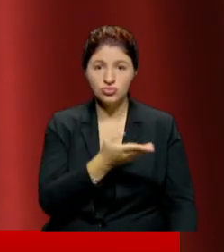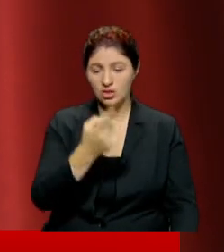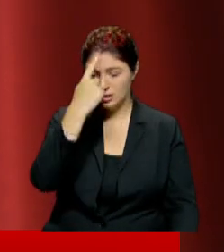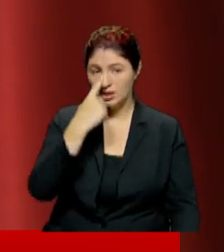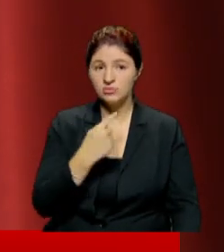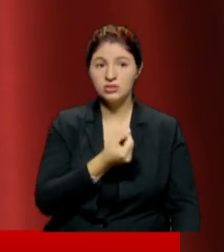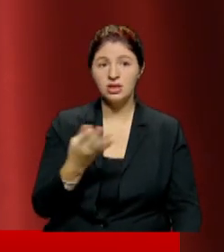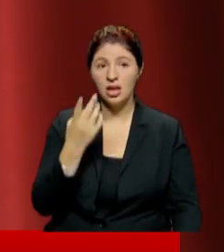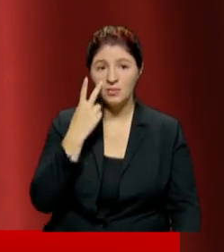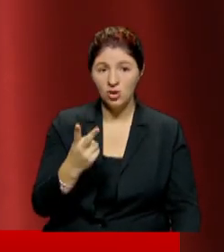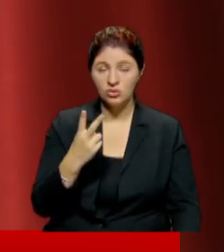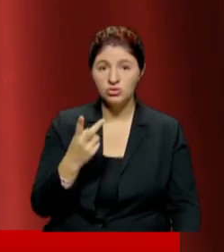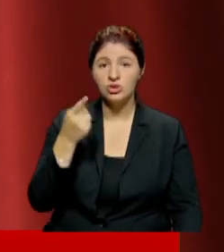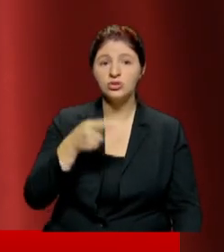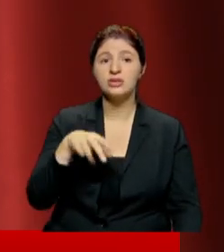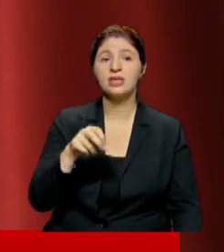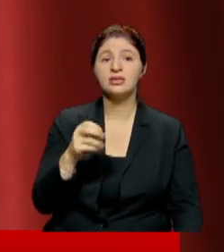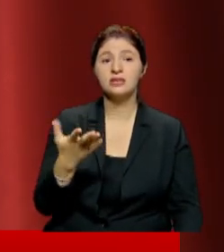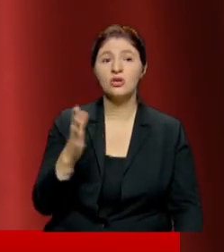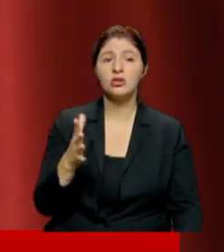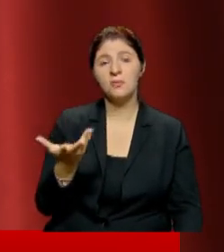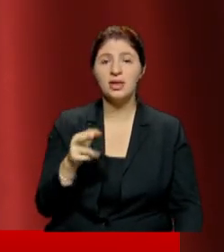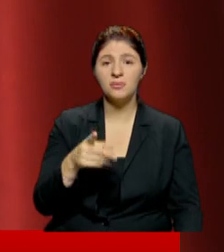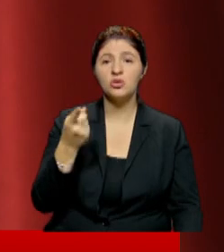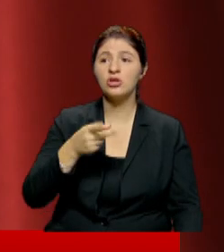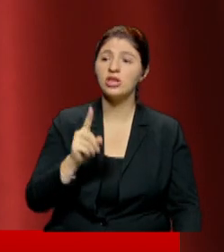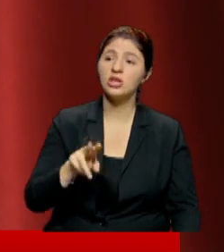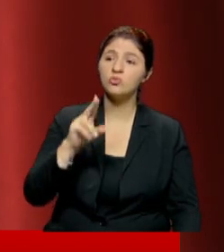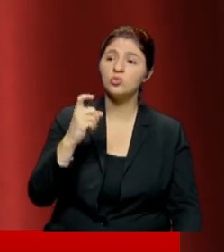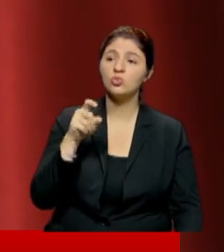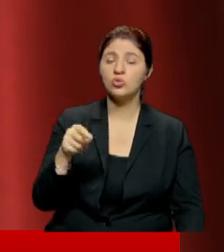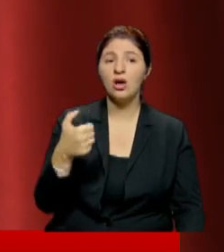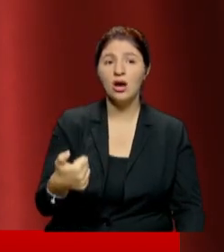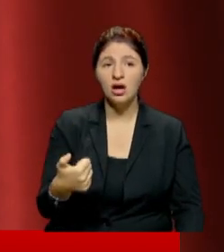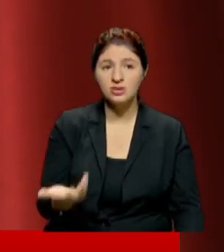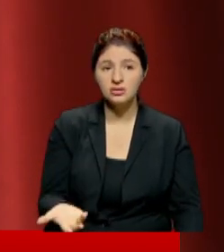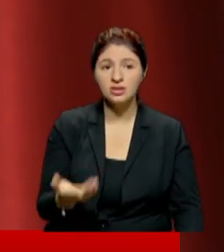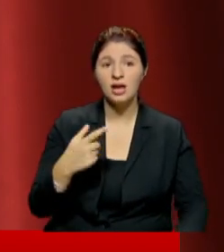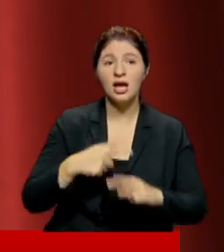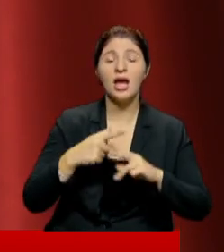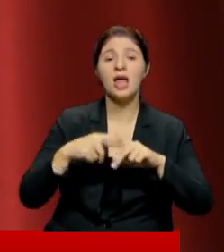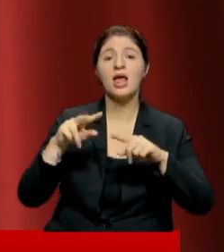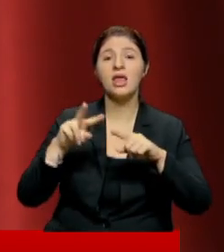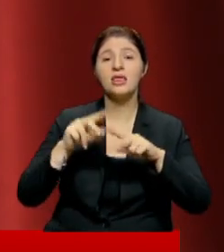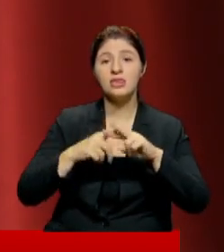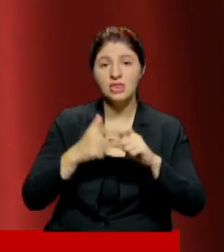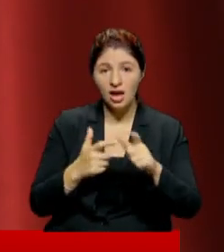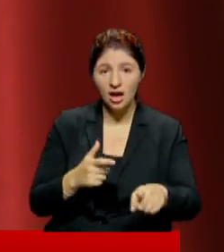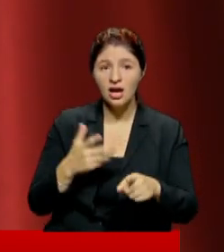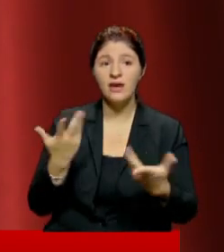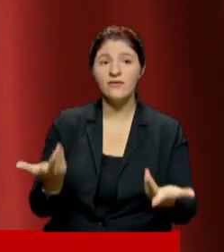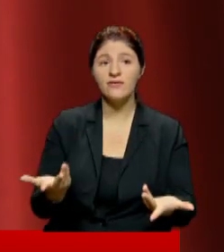resmi rakama bakıyorsunuz işte yüzde seksen de civarında yüzde yetmiş 9.6 enak ve